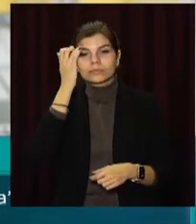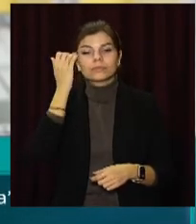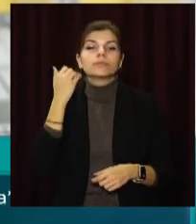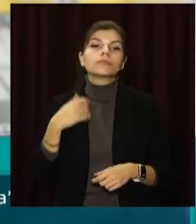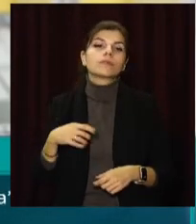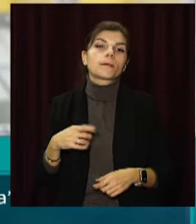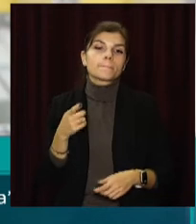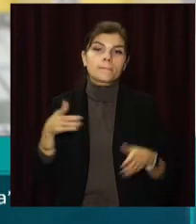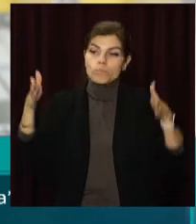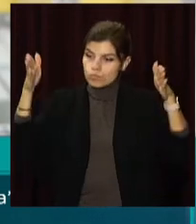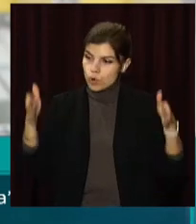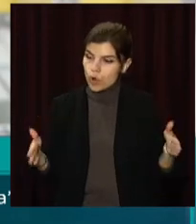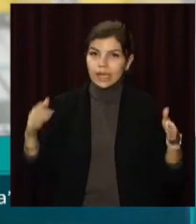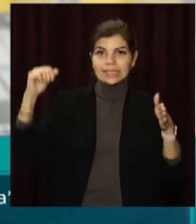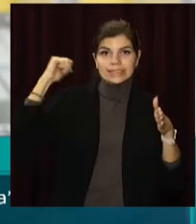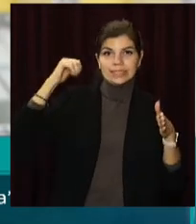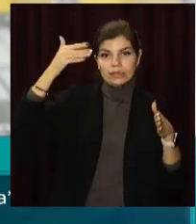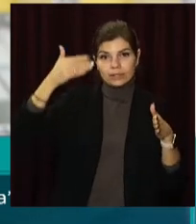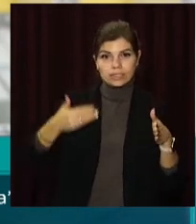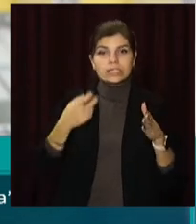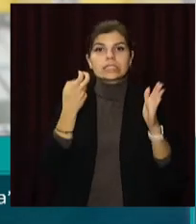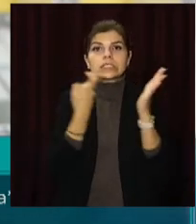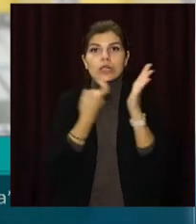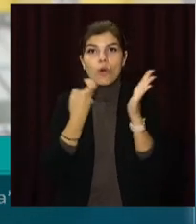Боки та заднє – це загартоване скло.